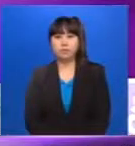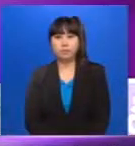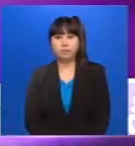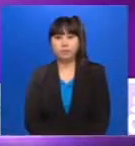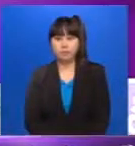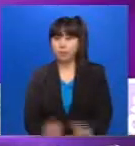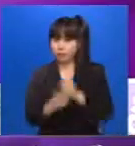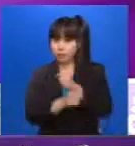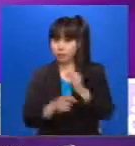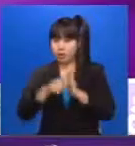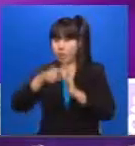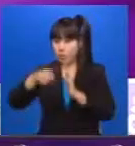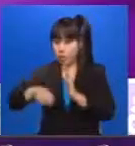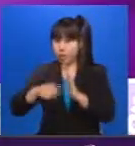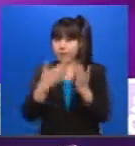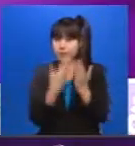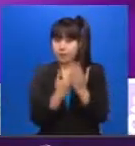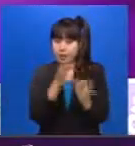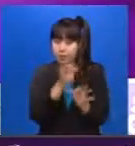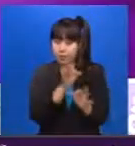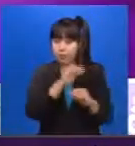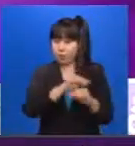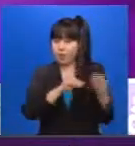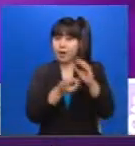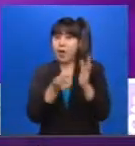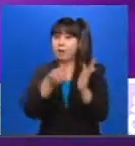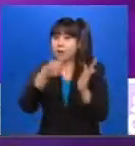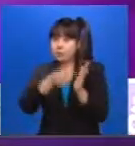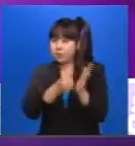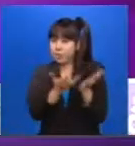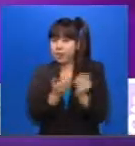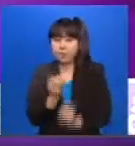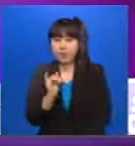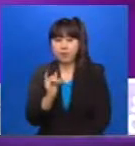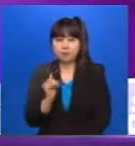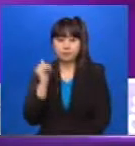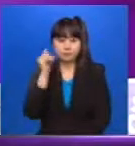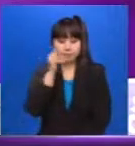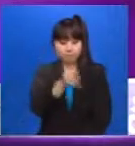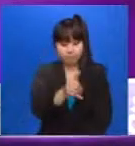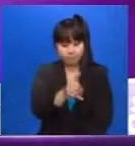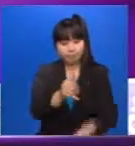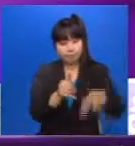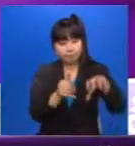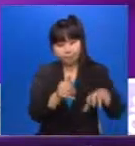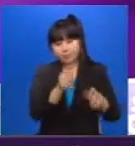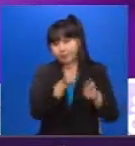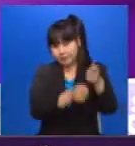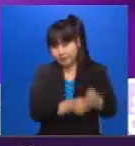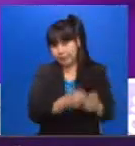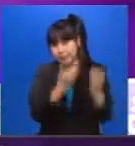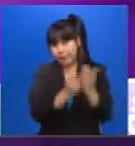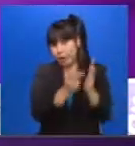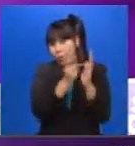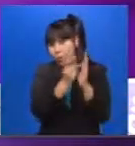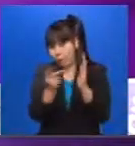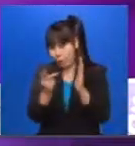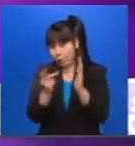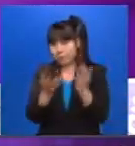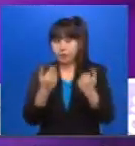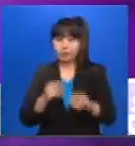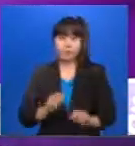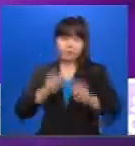ชาวนาโคราชที่ยังไม่ได้เงินจากโครงการรับจำนำข้าวนะคะกู้เงินกับสหกรณ์การเกษตรพิมายกันอย่างคึกคักค่ะหลังจาก